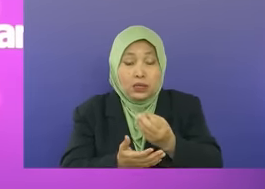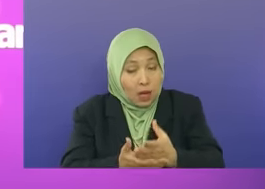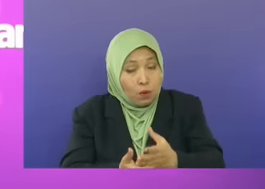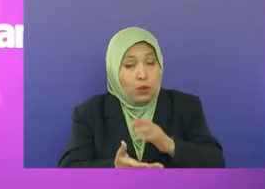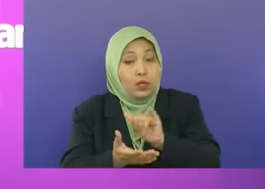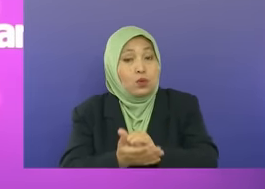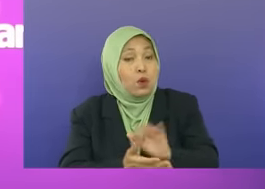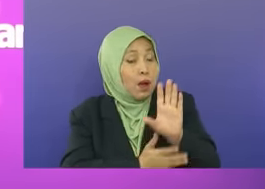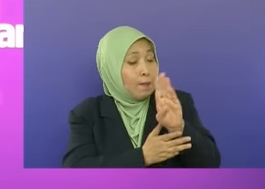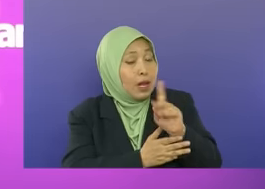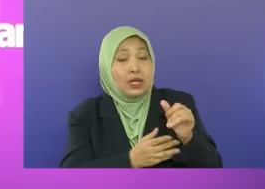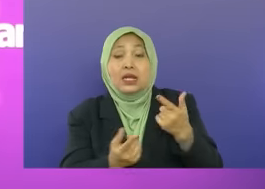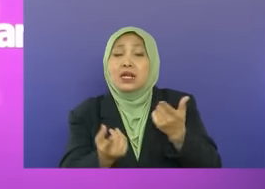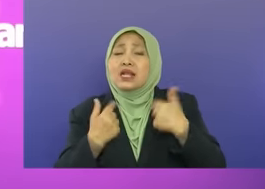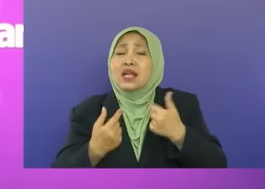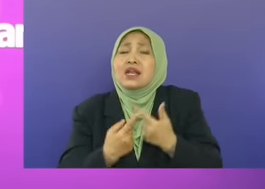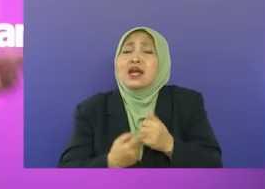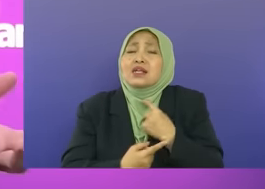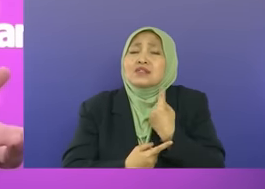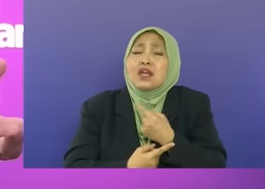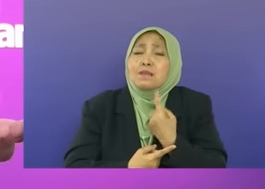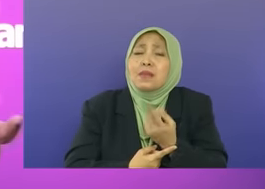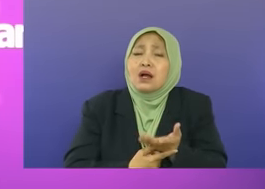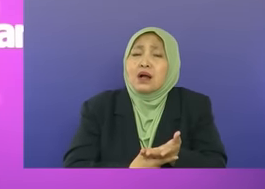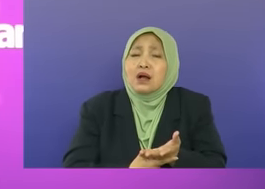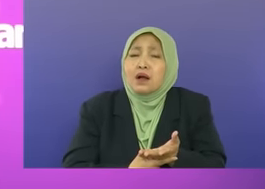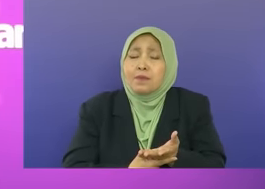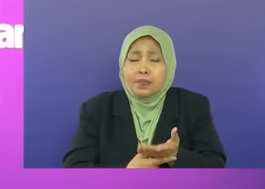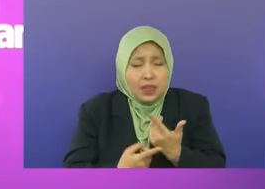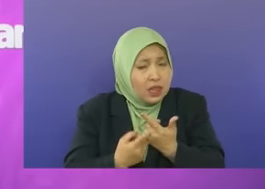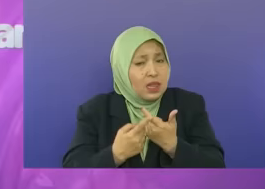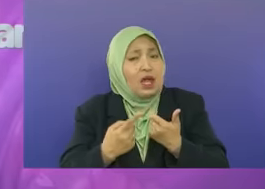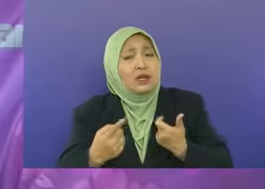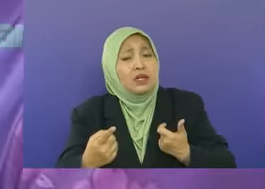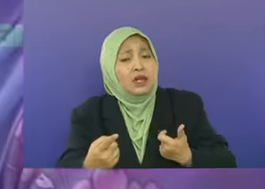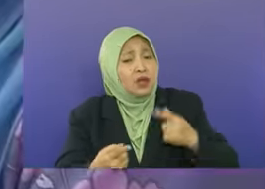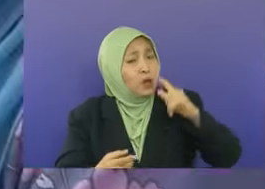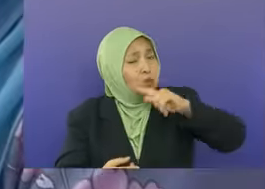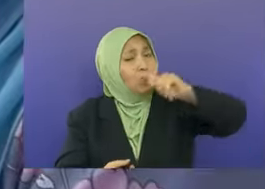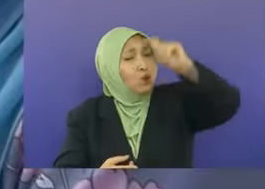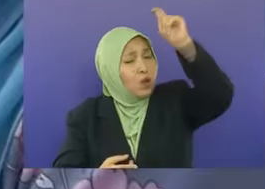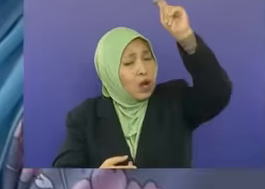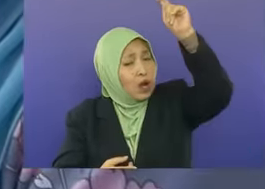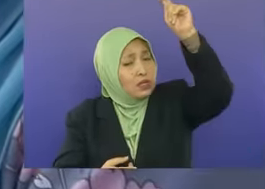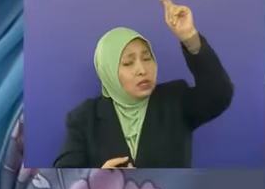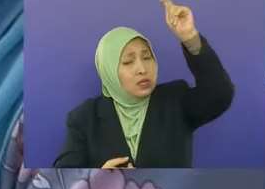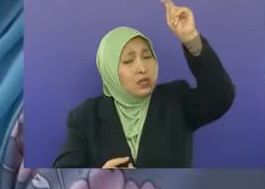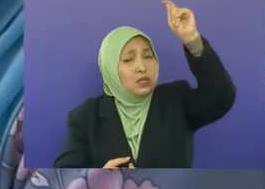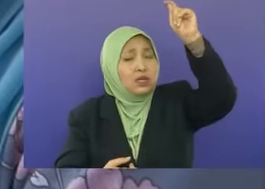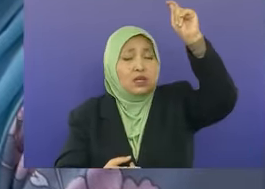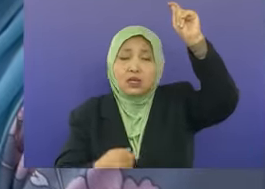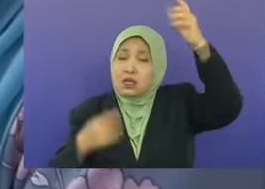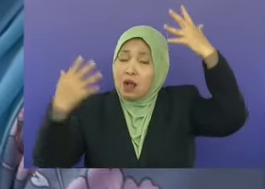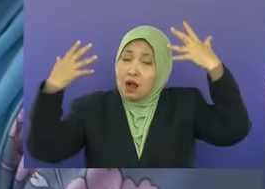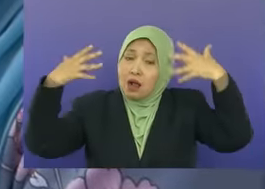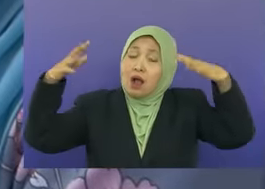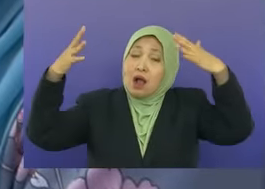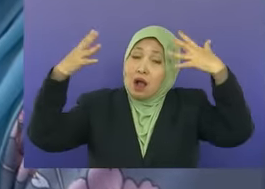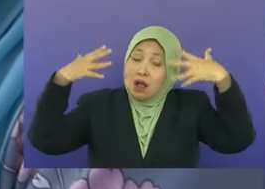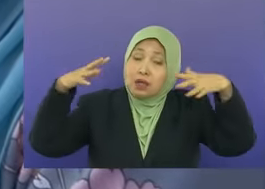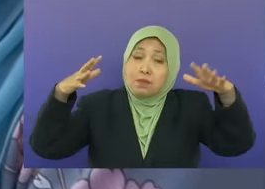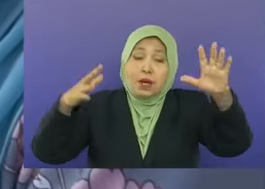ini datang dari siapa mirrobbikum misalnya daripada Tuhan yang yang yang hebat yang